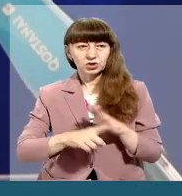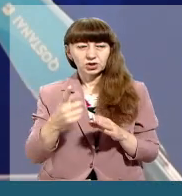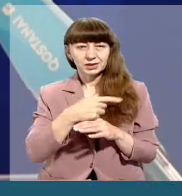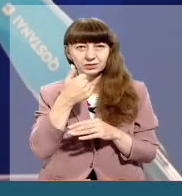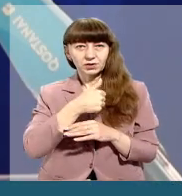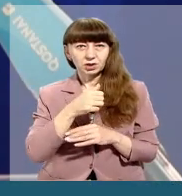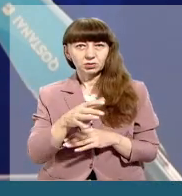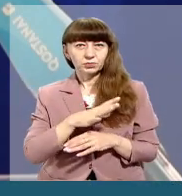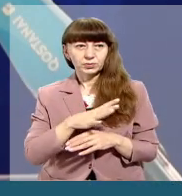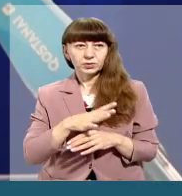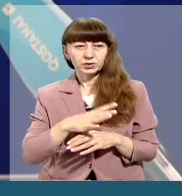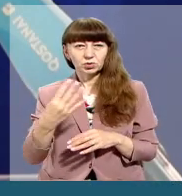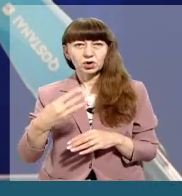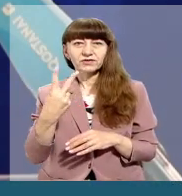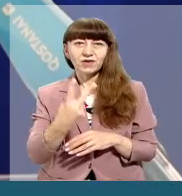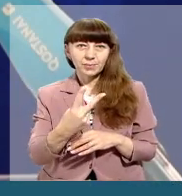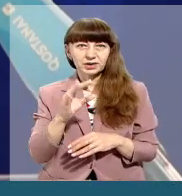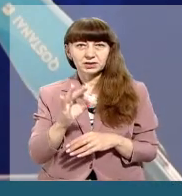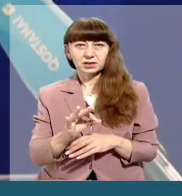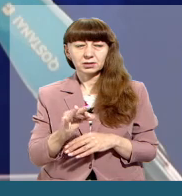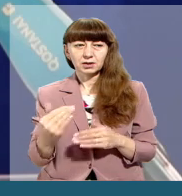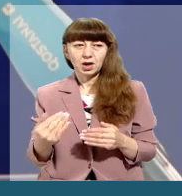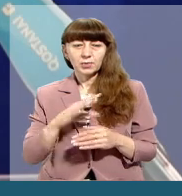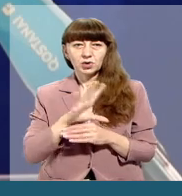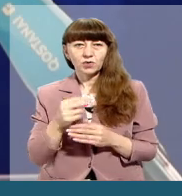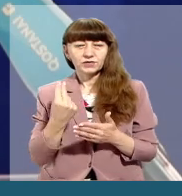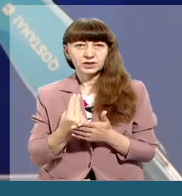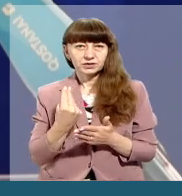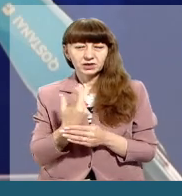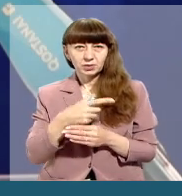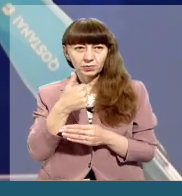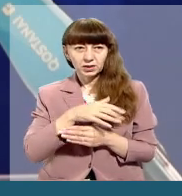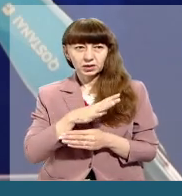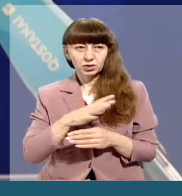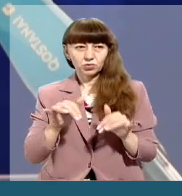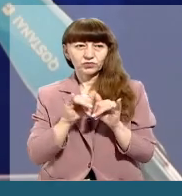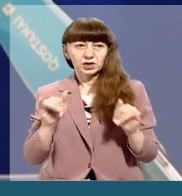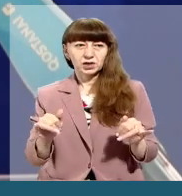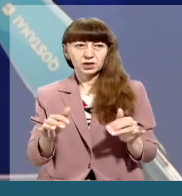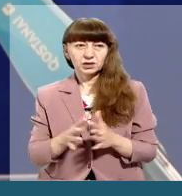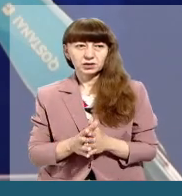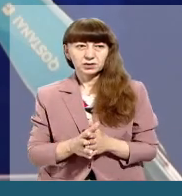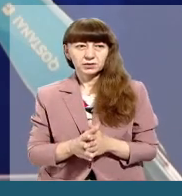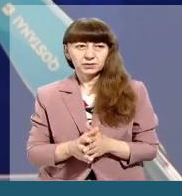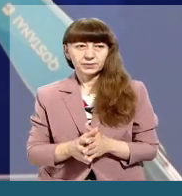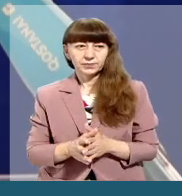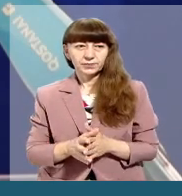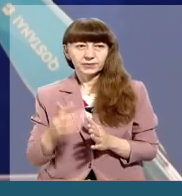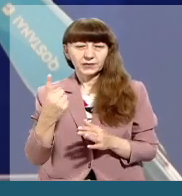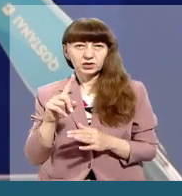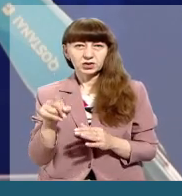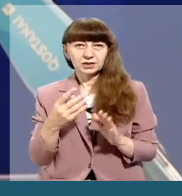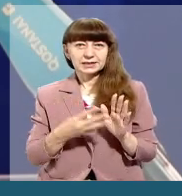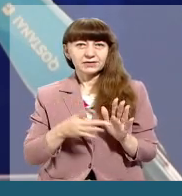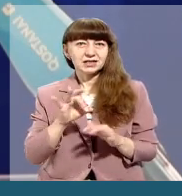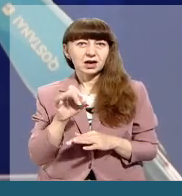текущего года составляла всего лишь 42%. Объем финансирования в этом году вырос в части по проведению освещения в 1,9